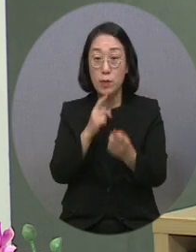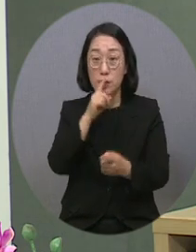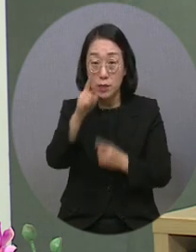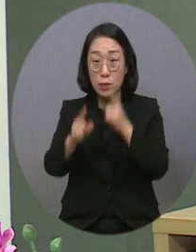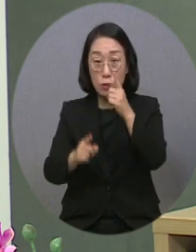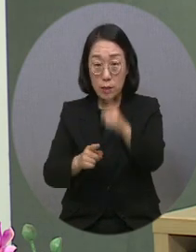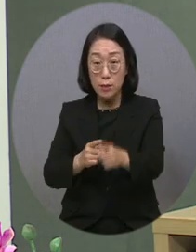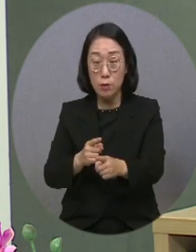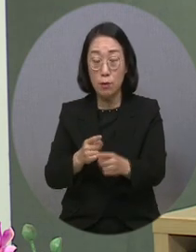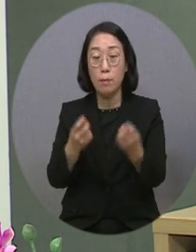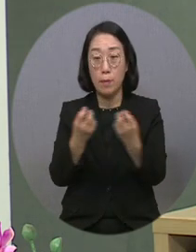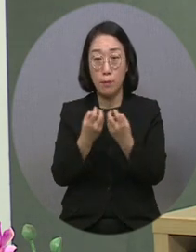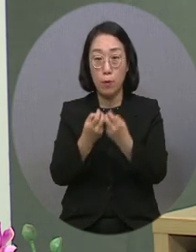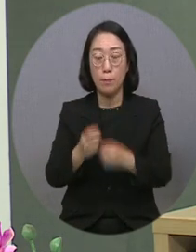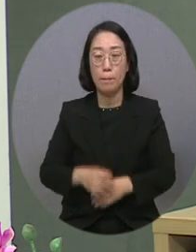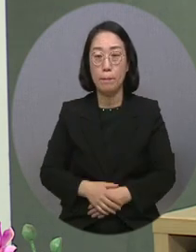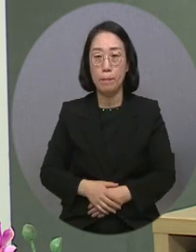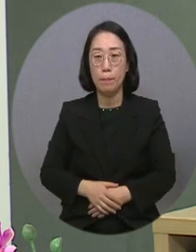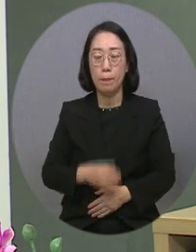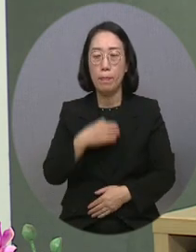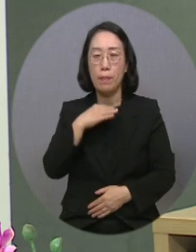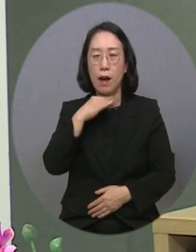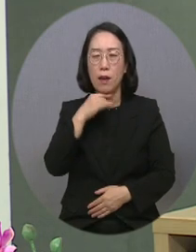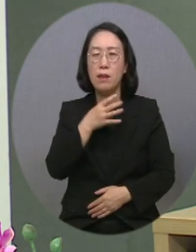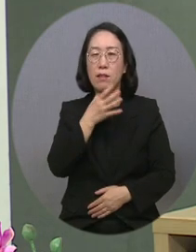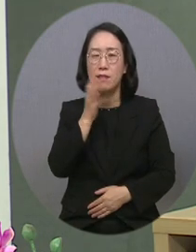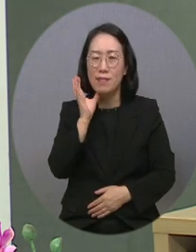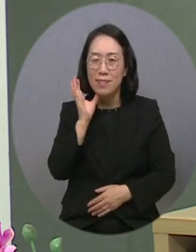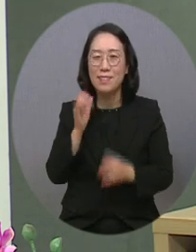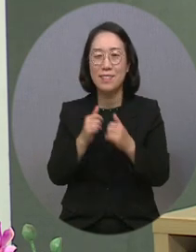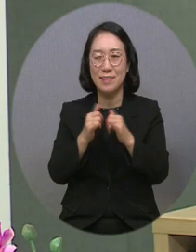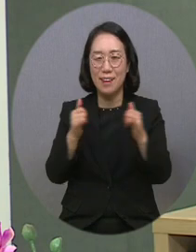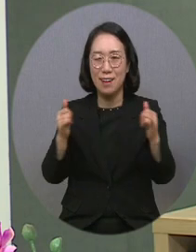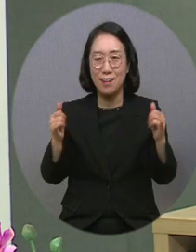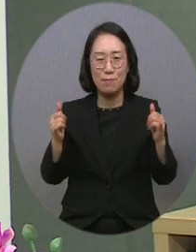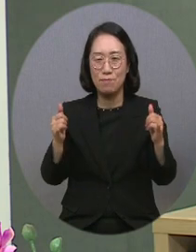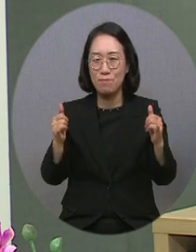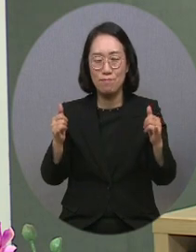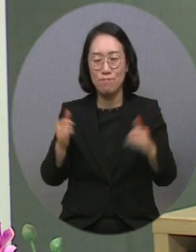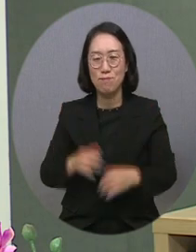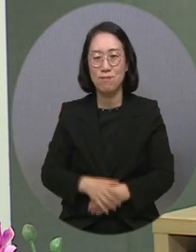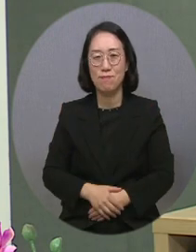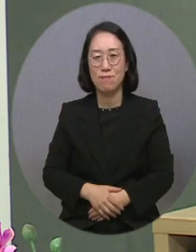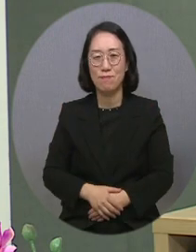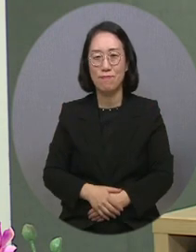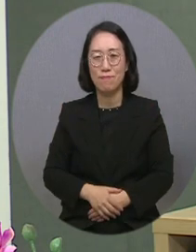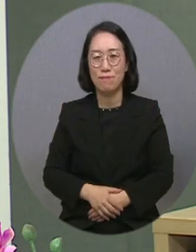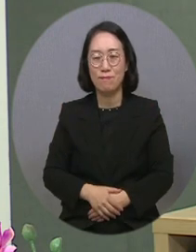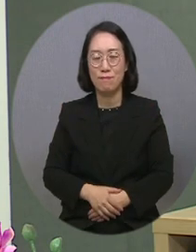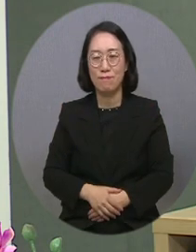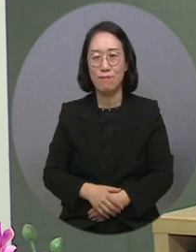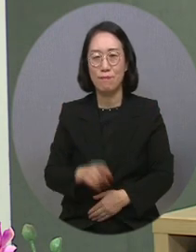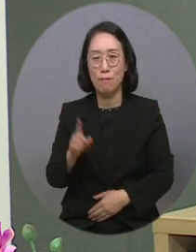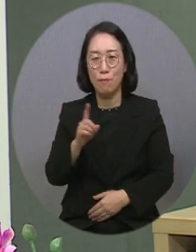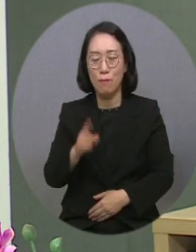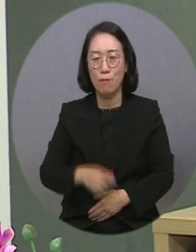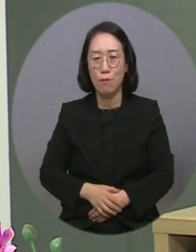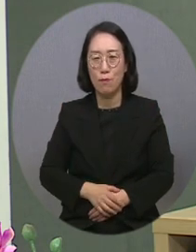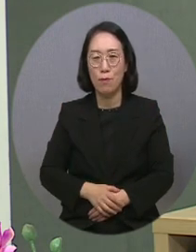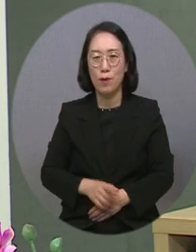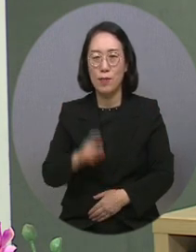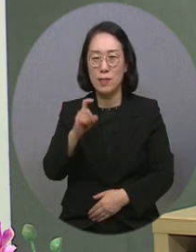하는 방법인데 예. 나이가 드신 노인들은 예. 고령자들은 뭐 주머니에 뭐 20만